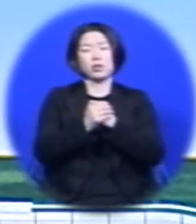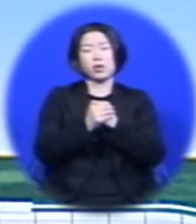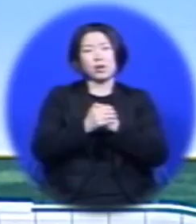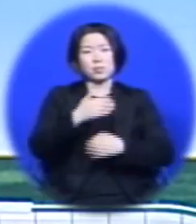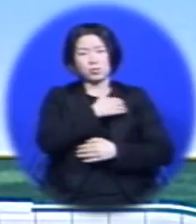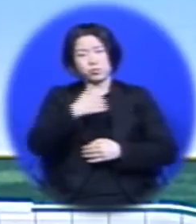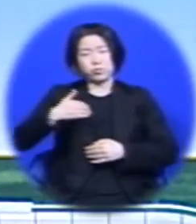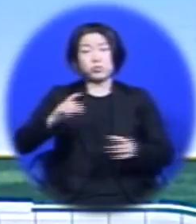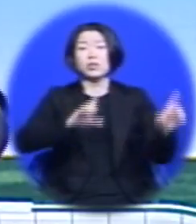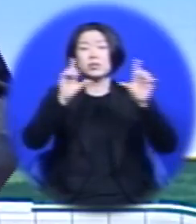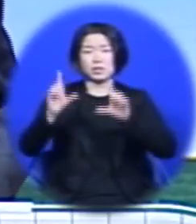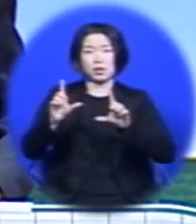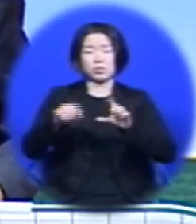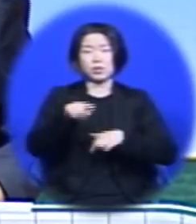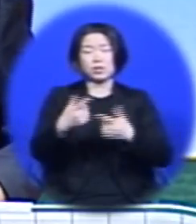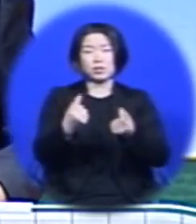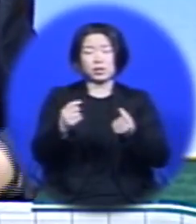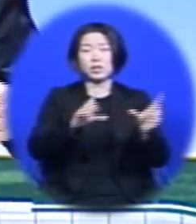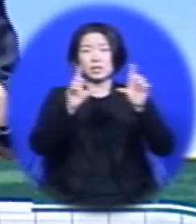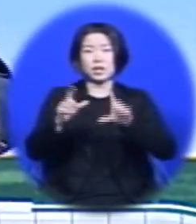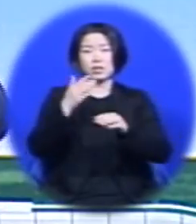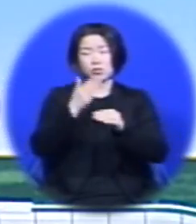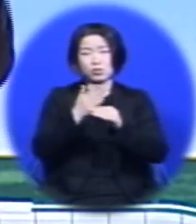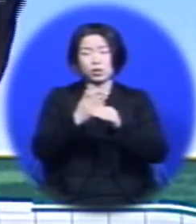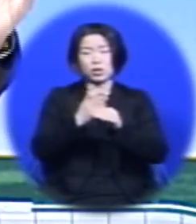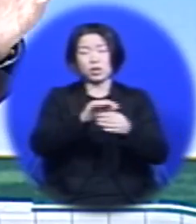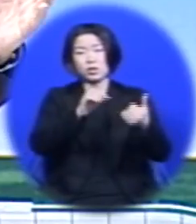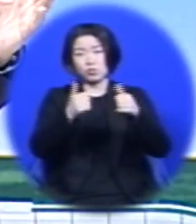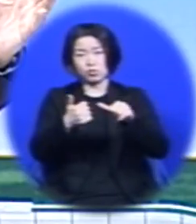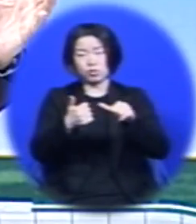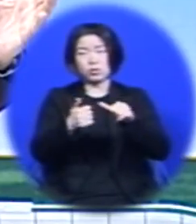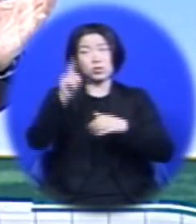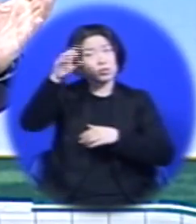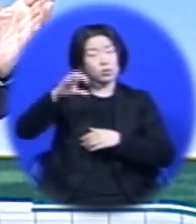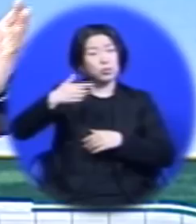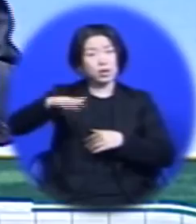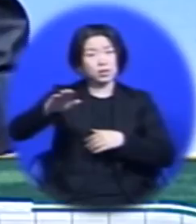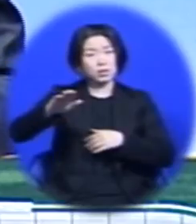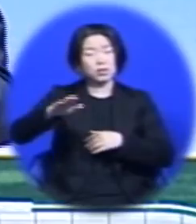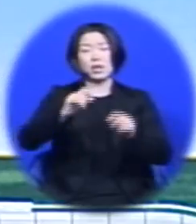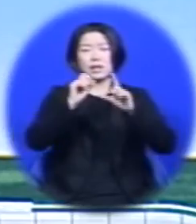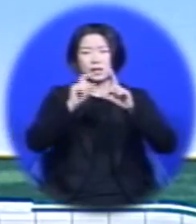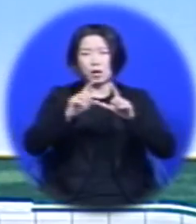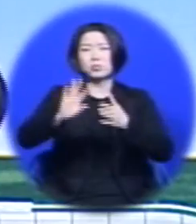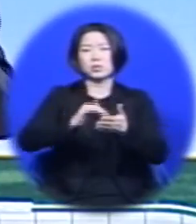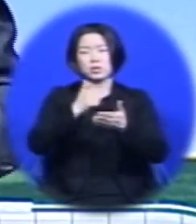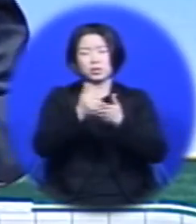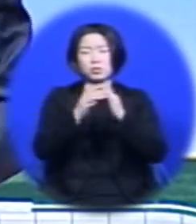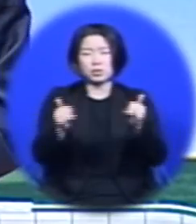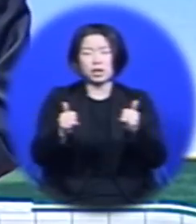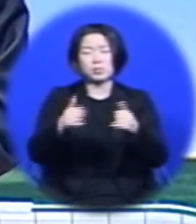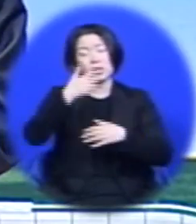삶을 살면서 그렇게 지내다가 죽어서 천국에 가는것 대부분의 글이 쓰든지 꿈꾸는